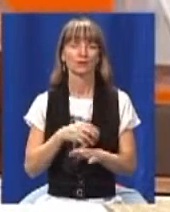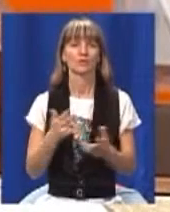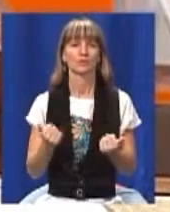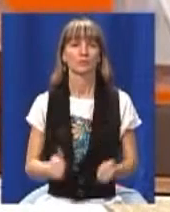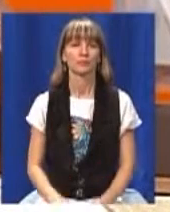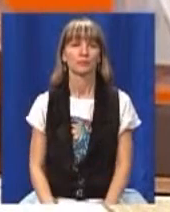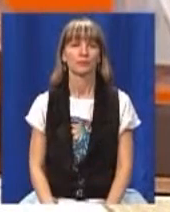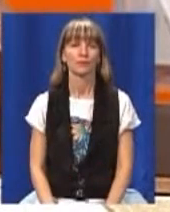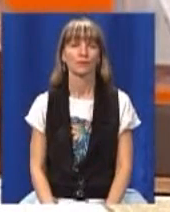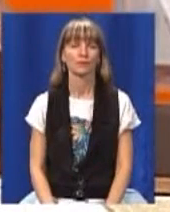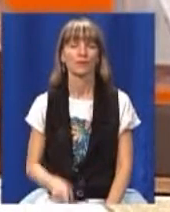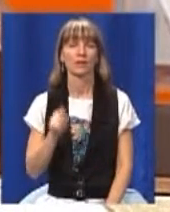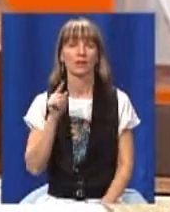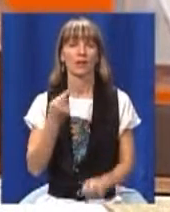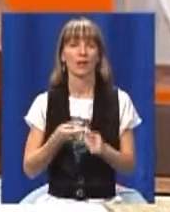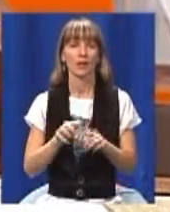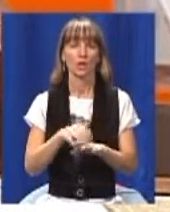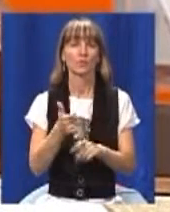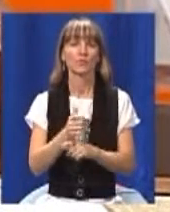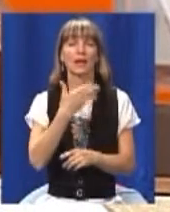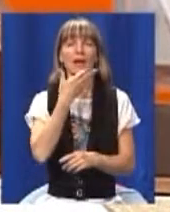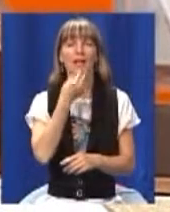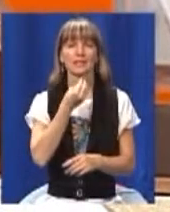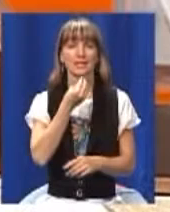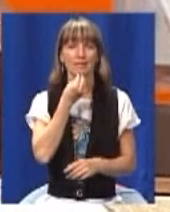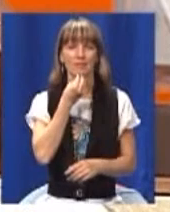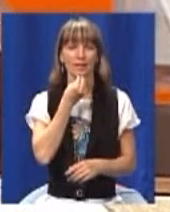нам. Вона дуже красива.